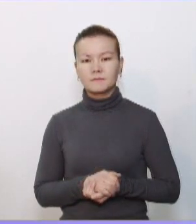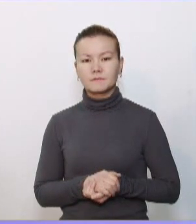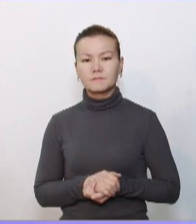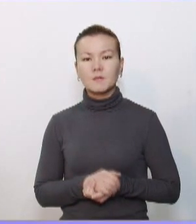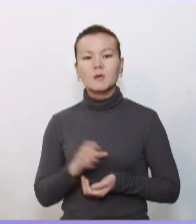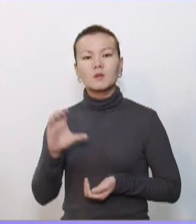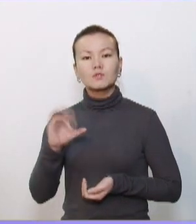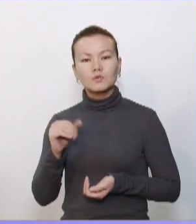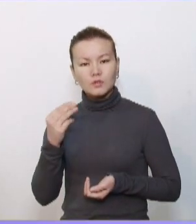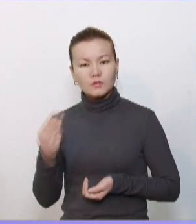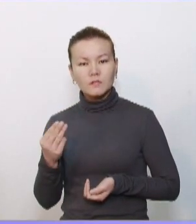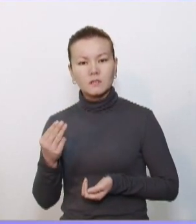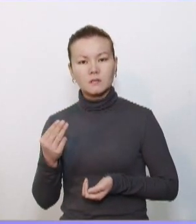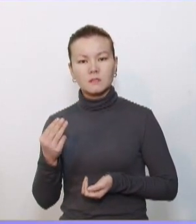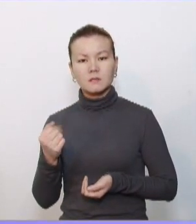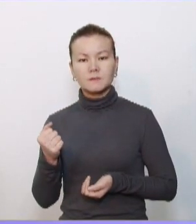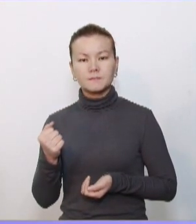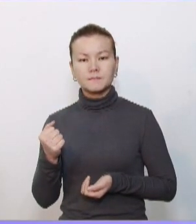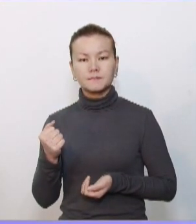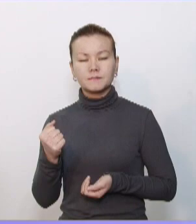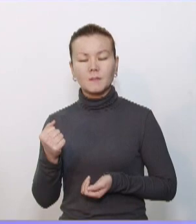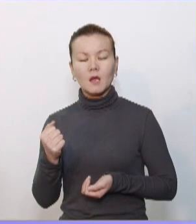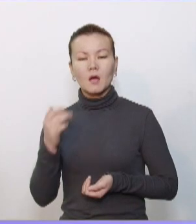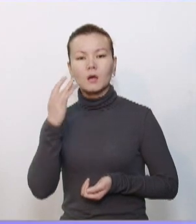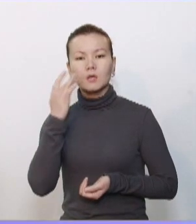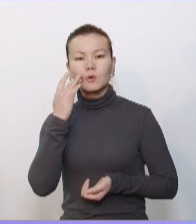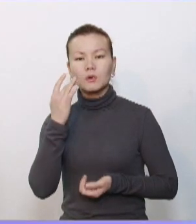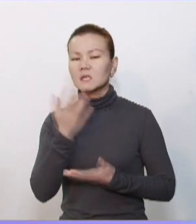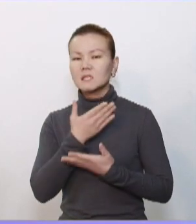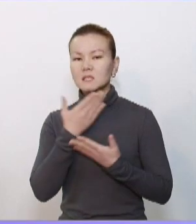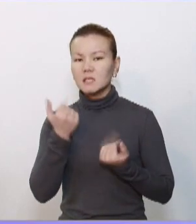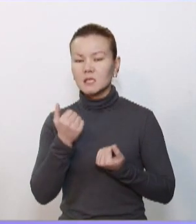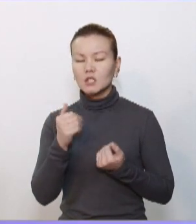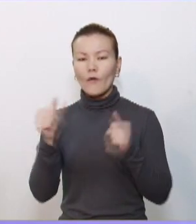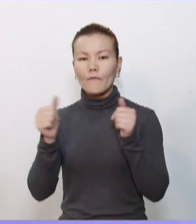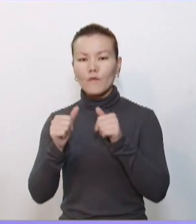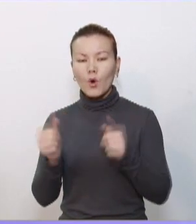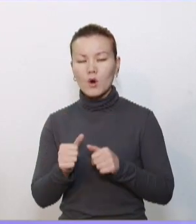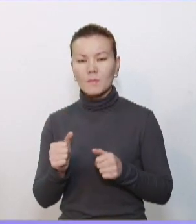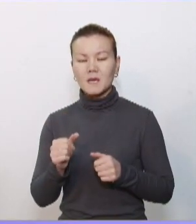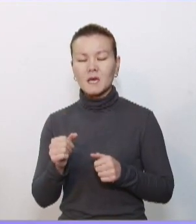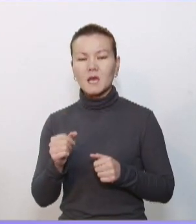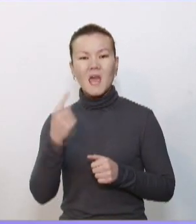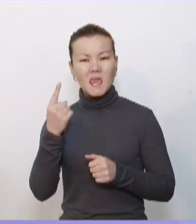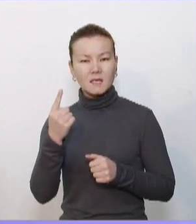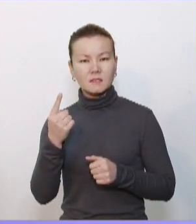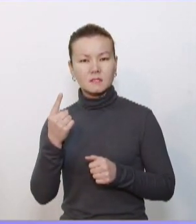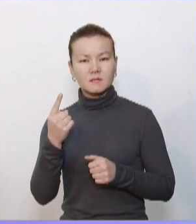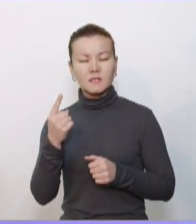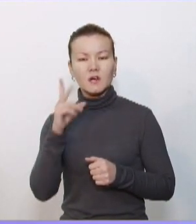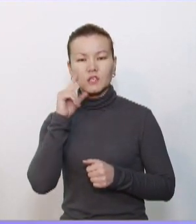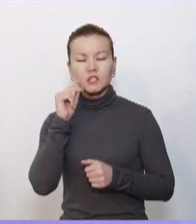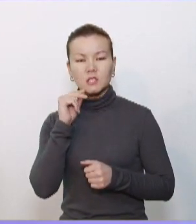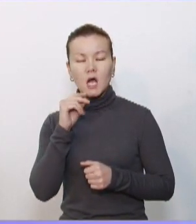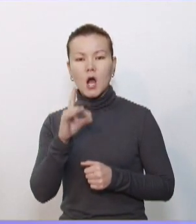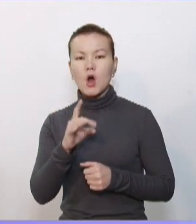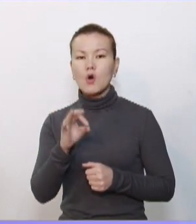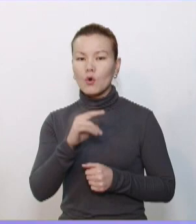У имен существительных, у которых нет формы единственного числа,